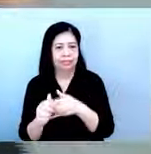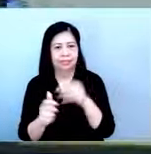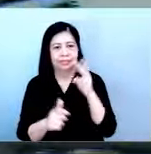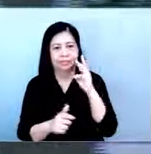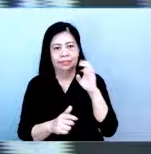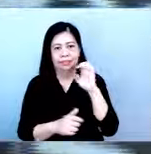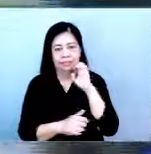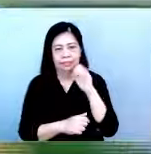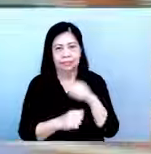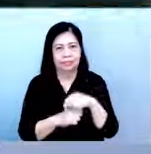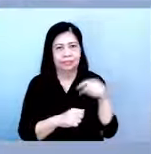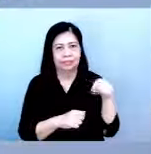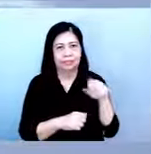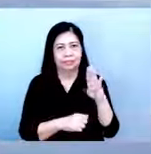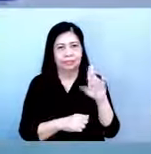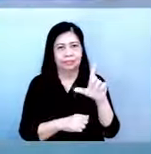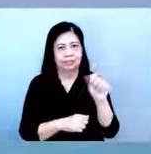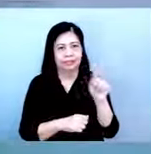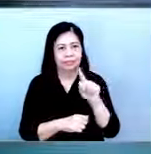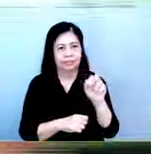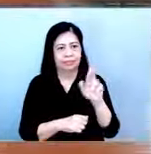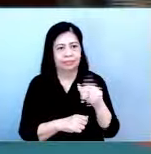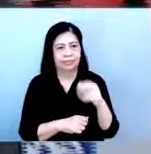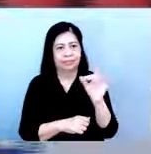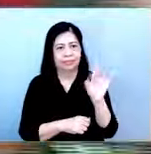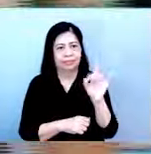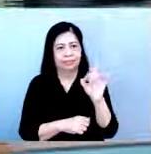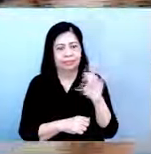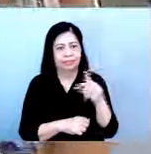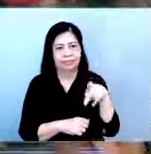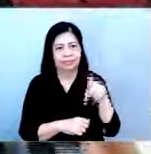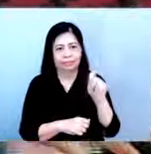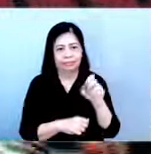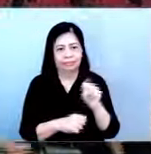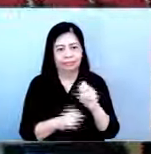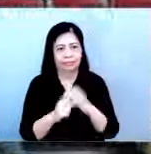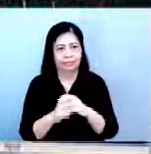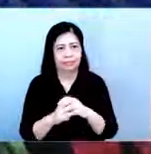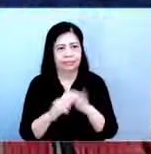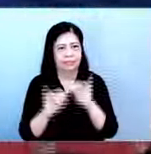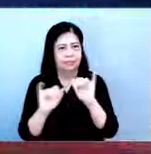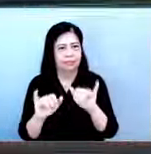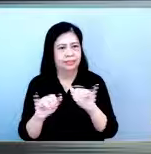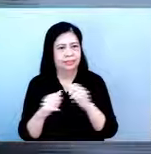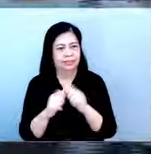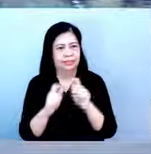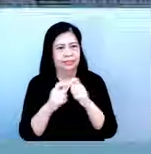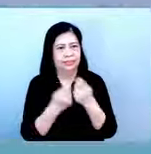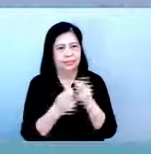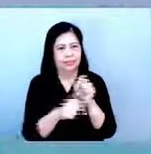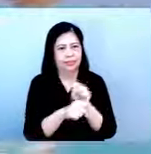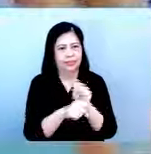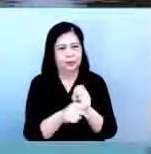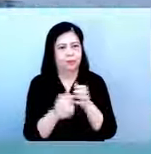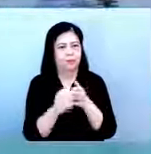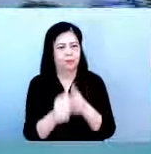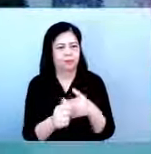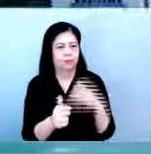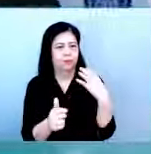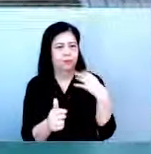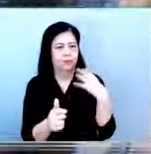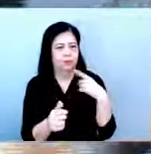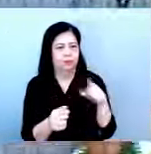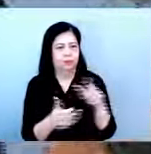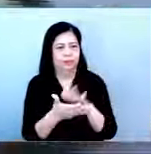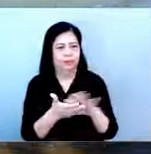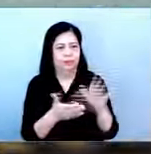ang opensa ng Blazers sa likod ng kanyang 18 puntos. Kumapit daw sa teamwork at guidance ng kanilang coach ang collegiate team